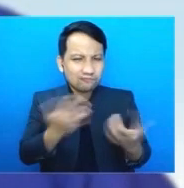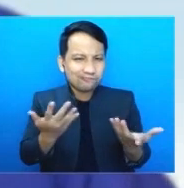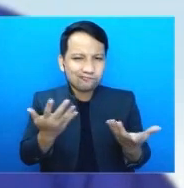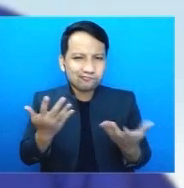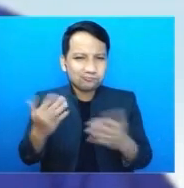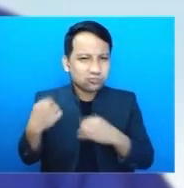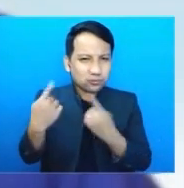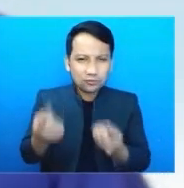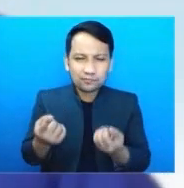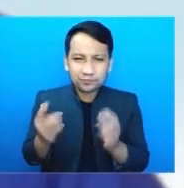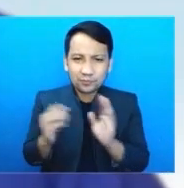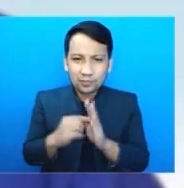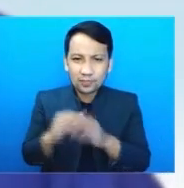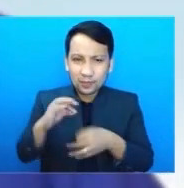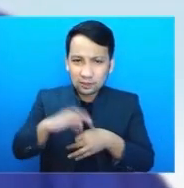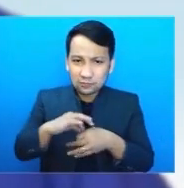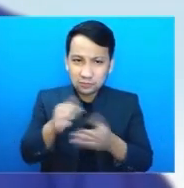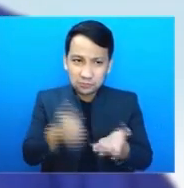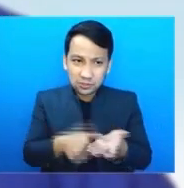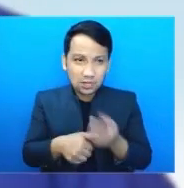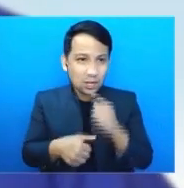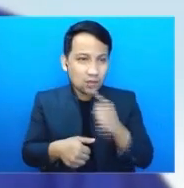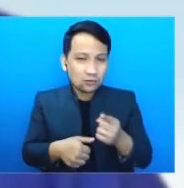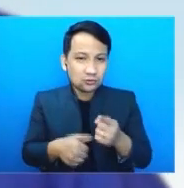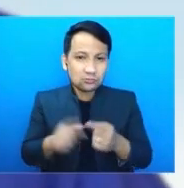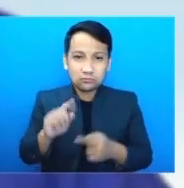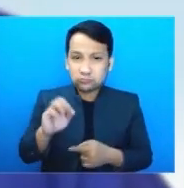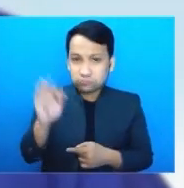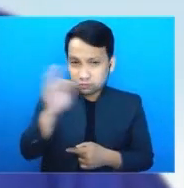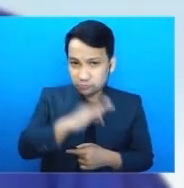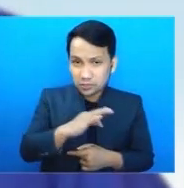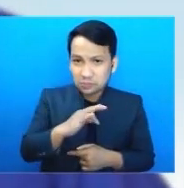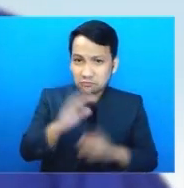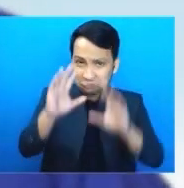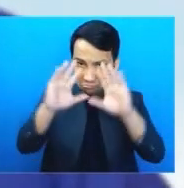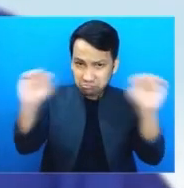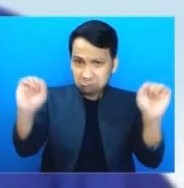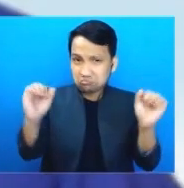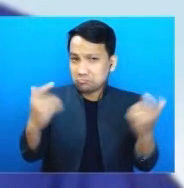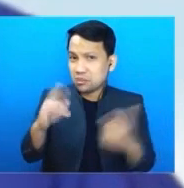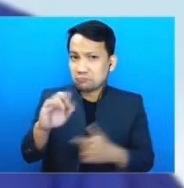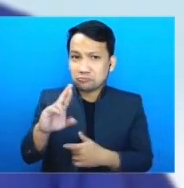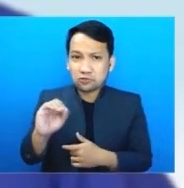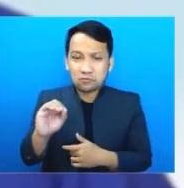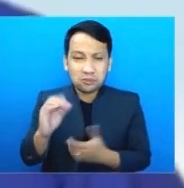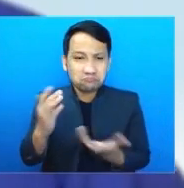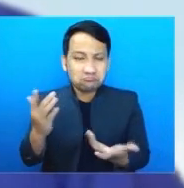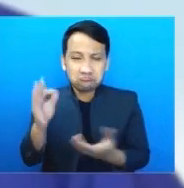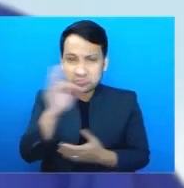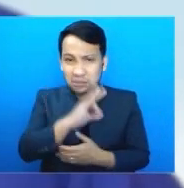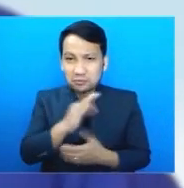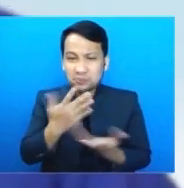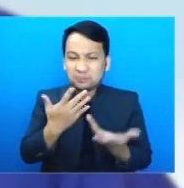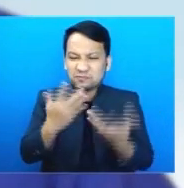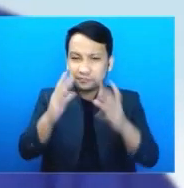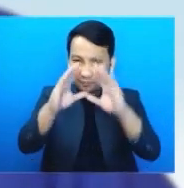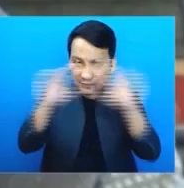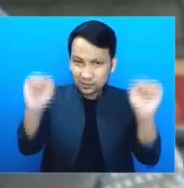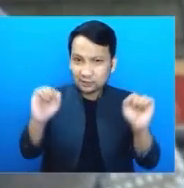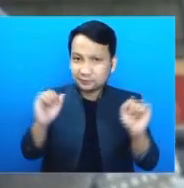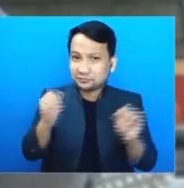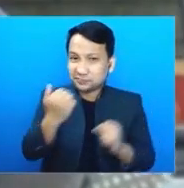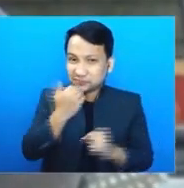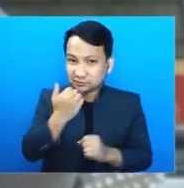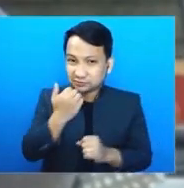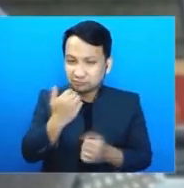be electing trolls will be electing a president, no? And we will be having a troll president for that matter. To